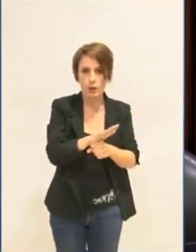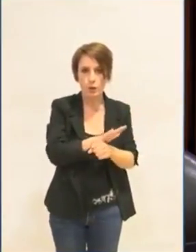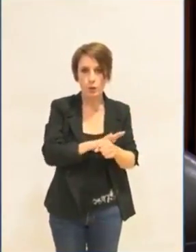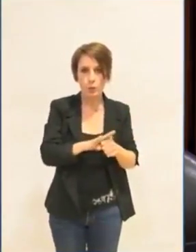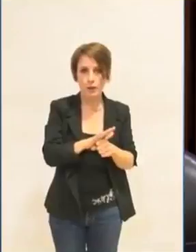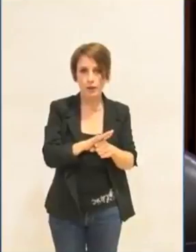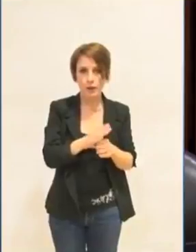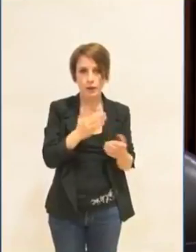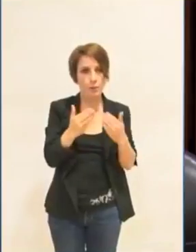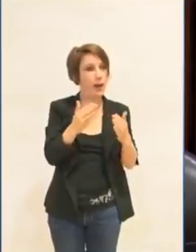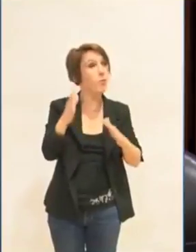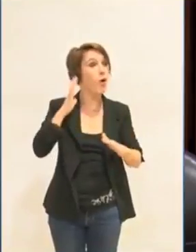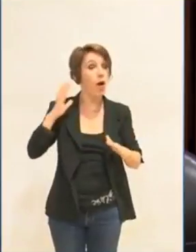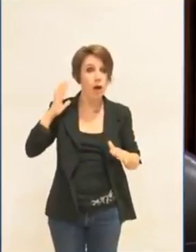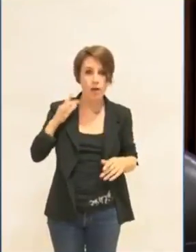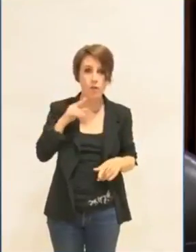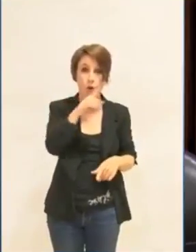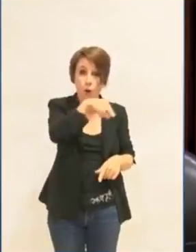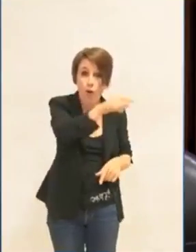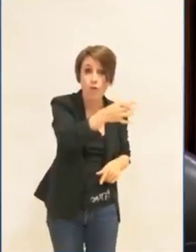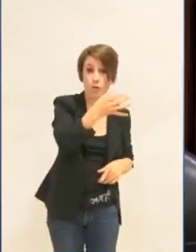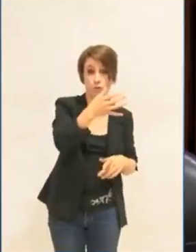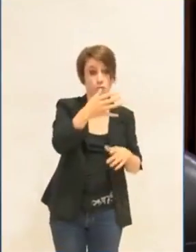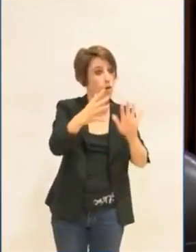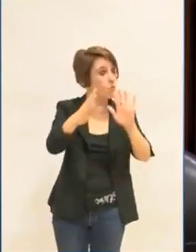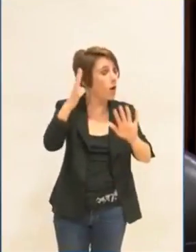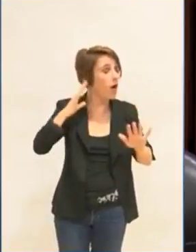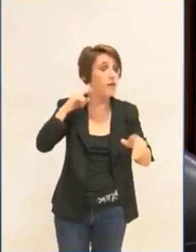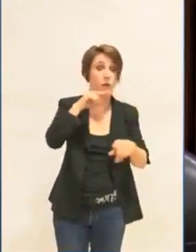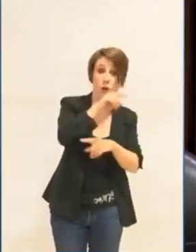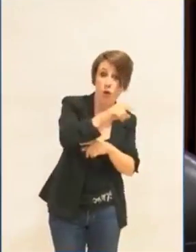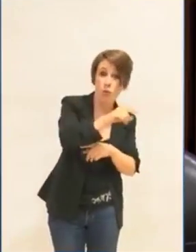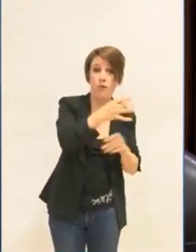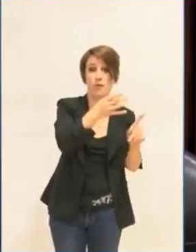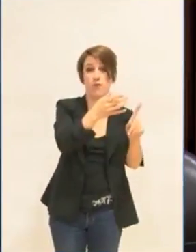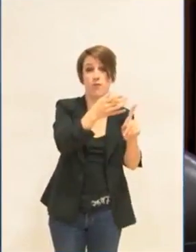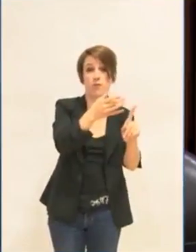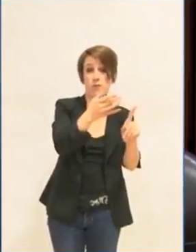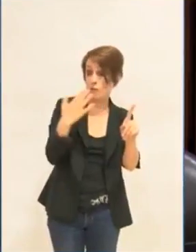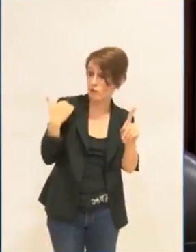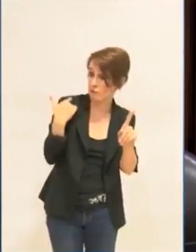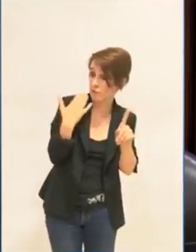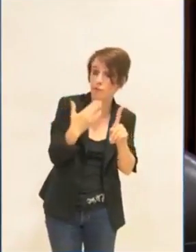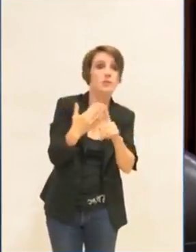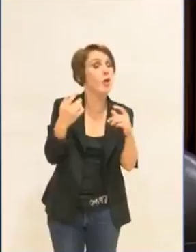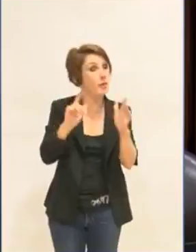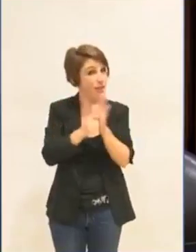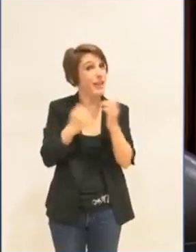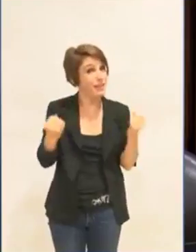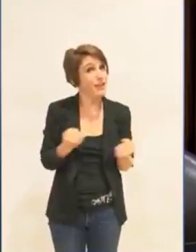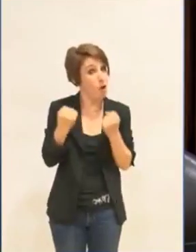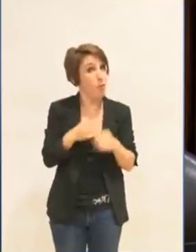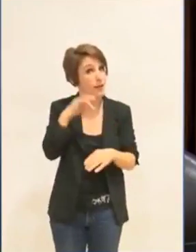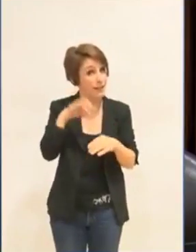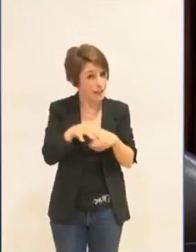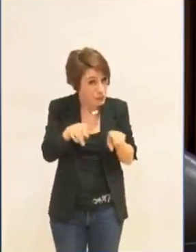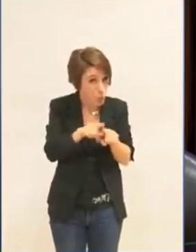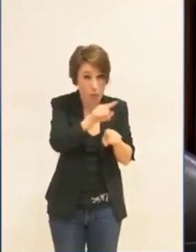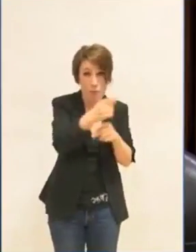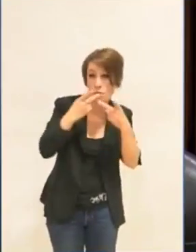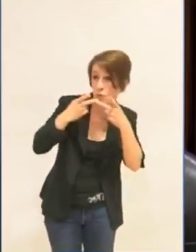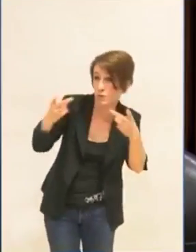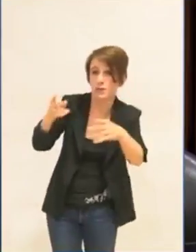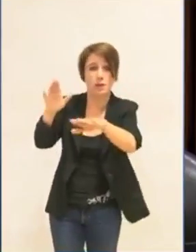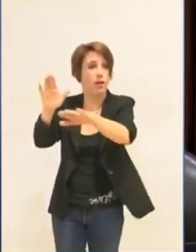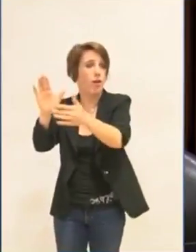de la Villeneuve, à qui vous avez dit, et avant, et pendant, et après la campagne, pas trop longtemps après la campagne, mais quand même, la